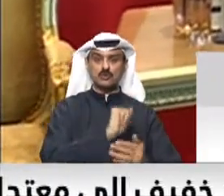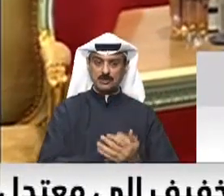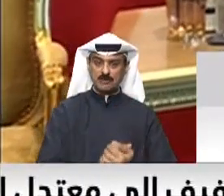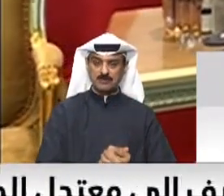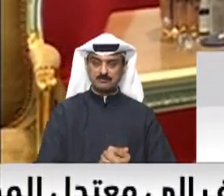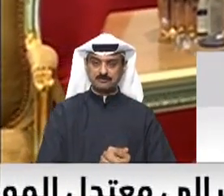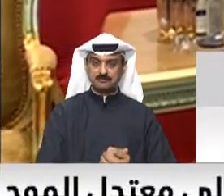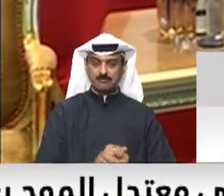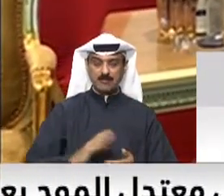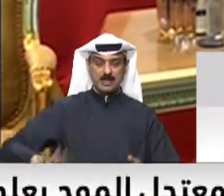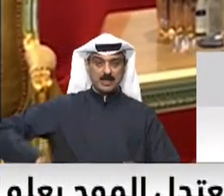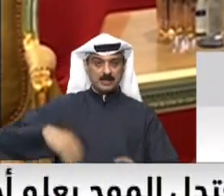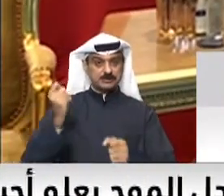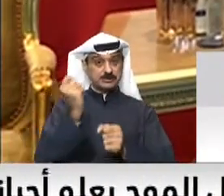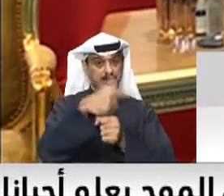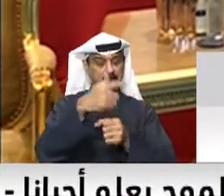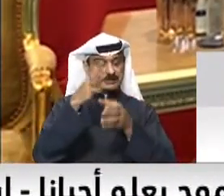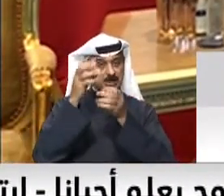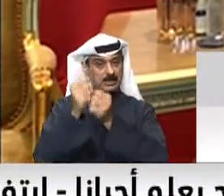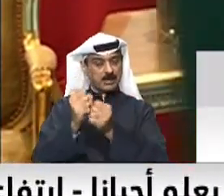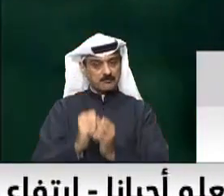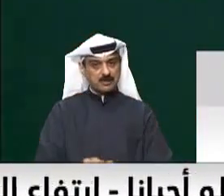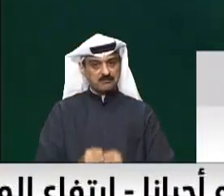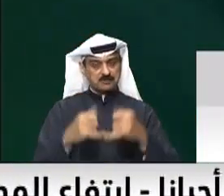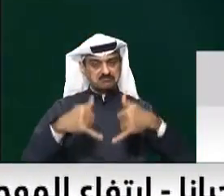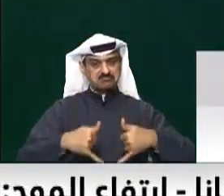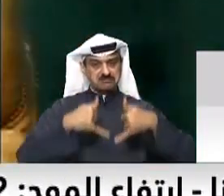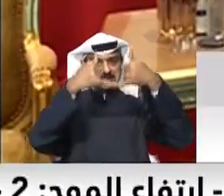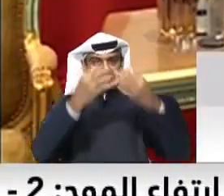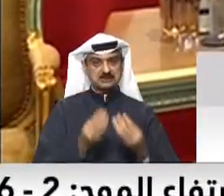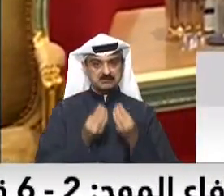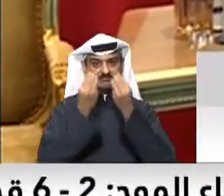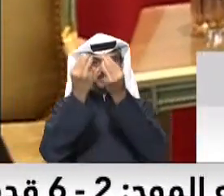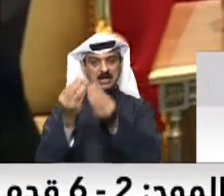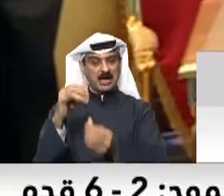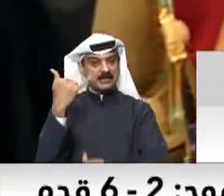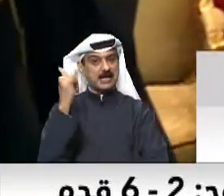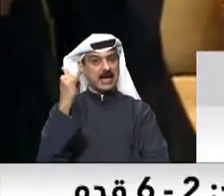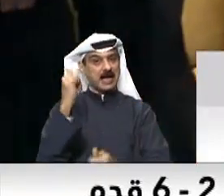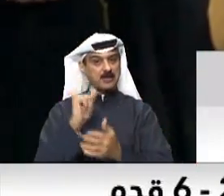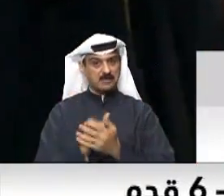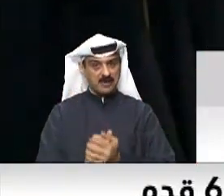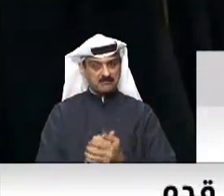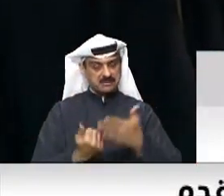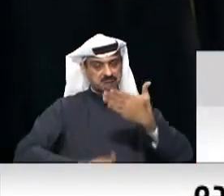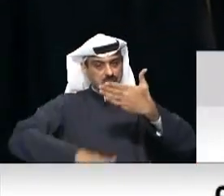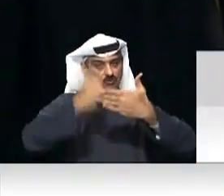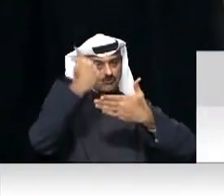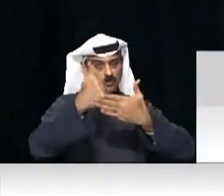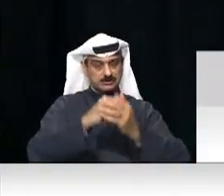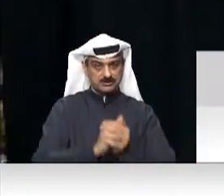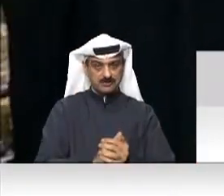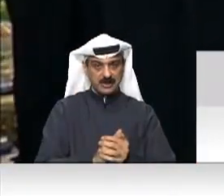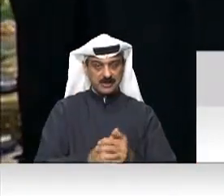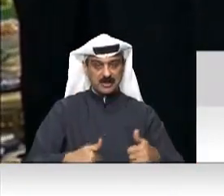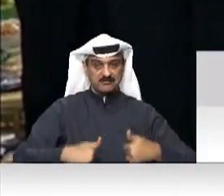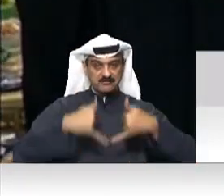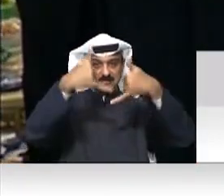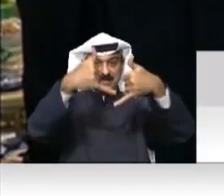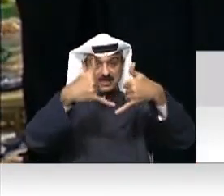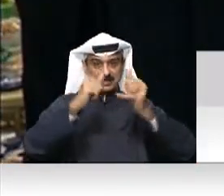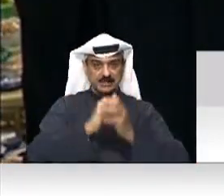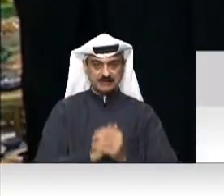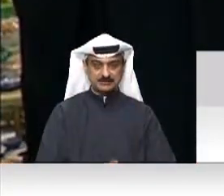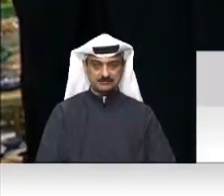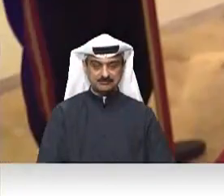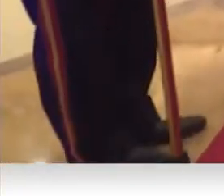تفضل سمو ولي العهد حفظه الله بتسليم الكأس إلى فريق النادي العربي الرياضي الفائز بكأس سموه الغالية.